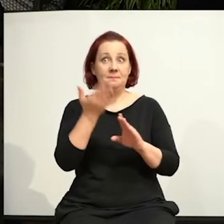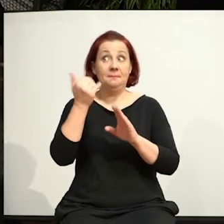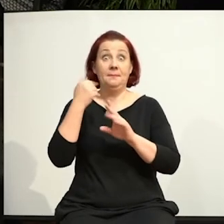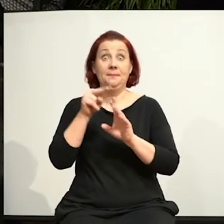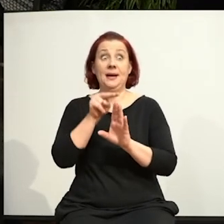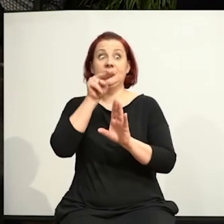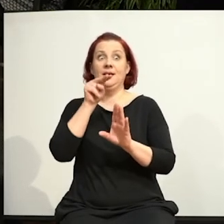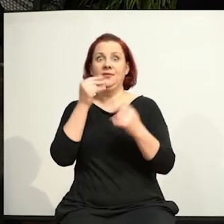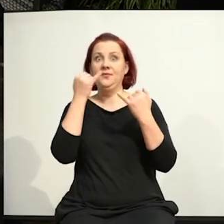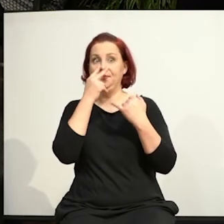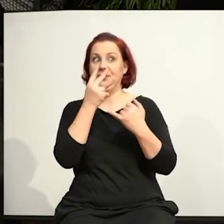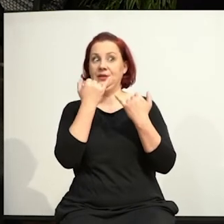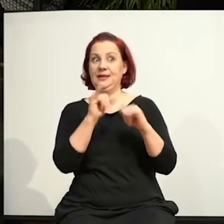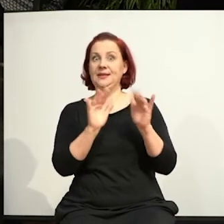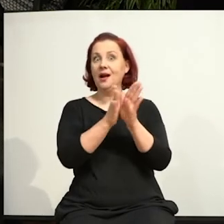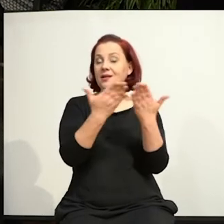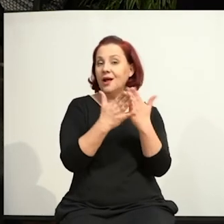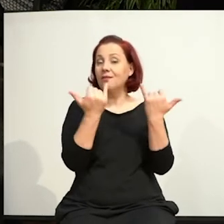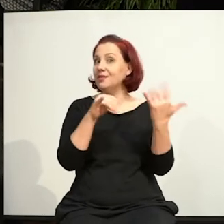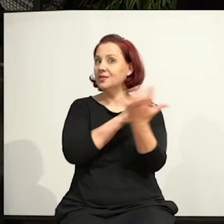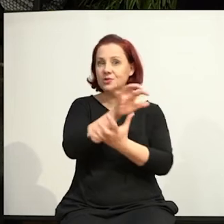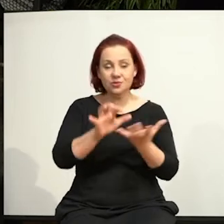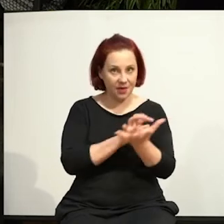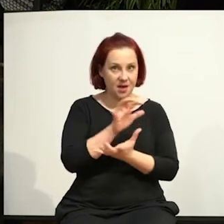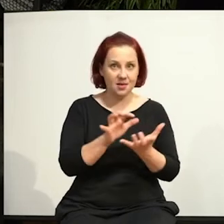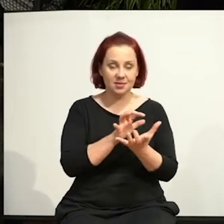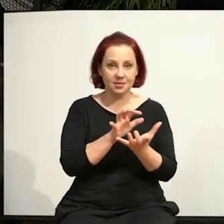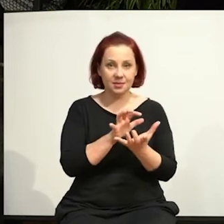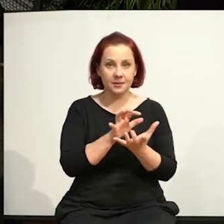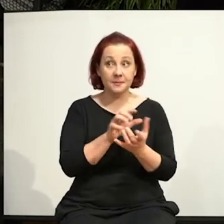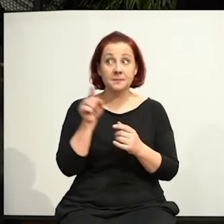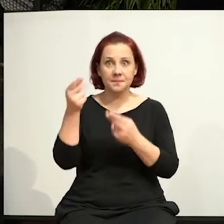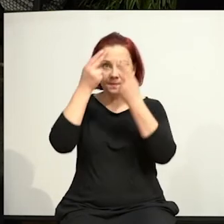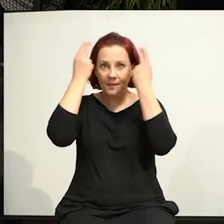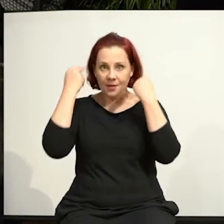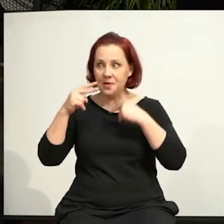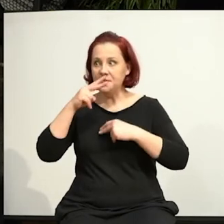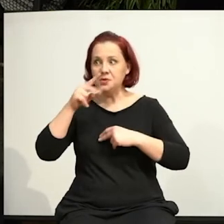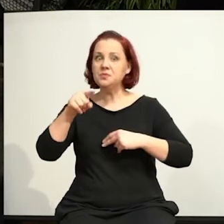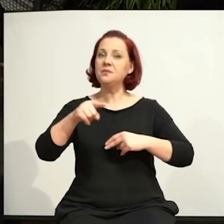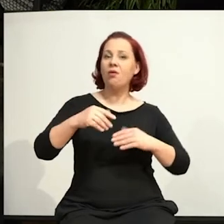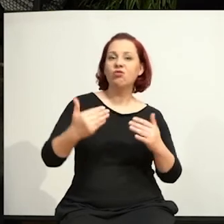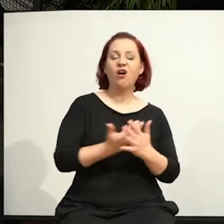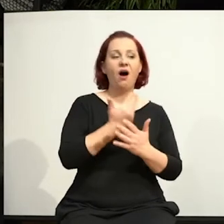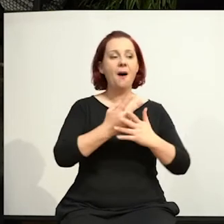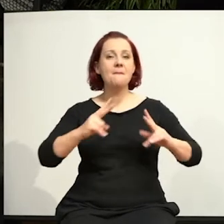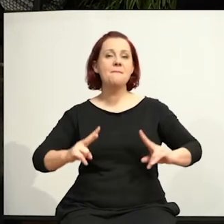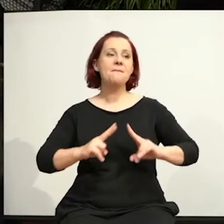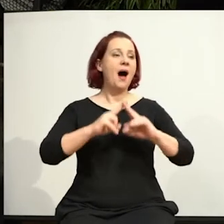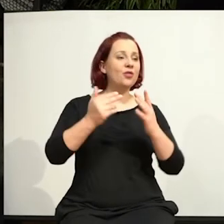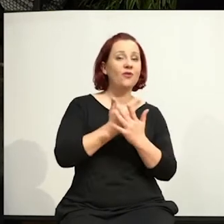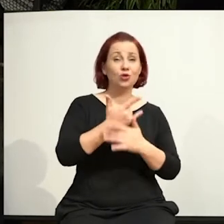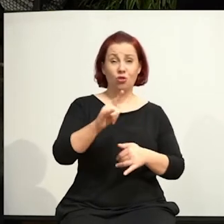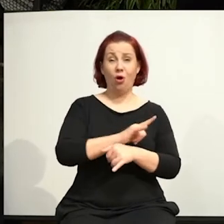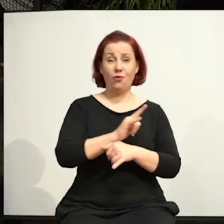inną literaturę, inny świat. I on widział, że żyje w nowoczesnym Paryżu i w nowoczesnym Nowym Jorku później